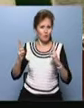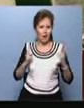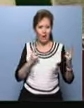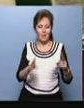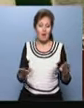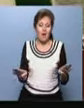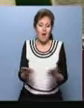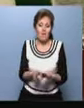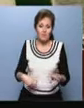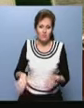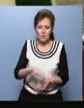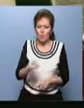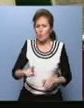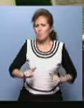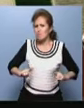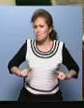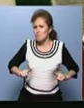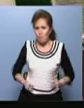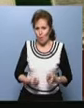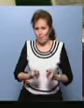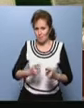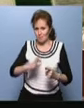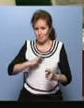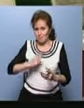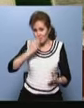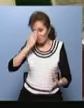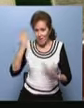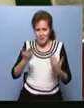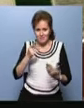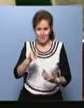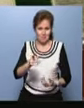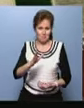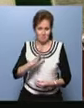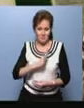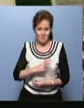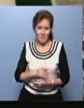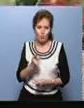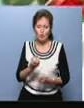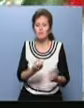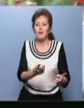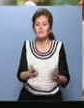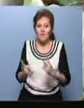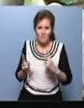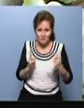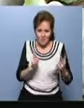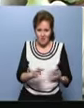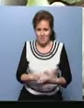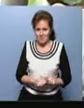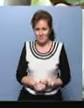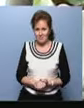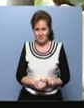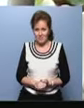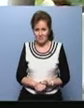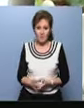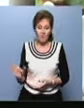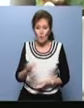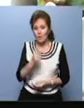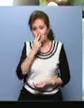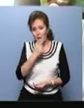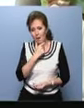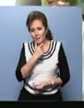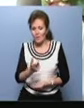она вообще бодрая была, веселая ей была, и же, даже еще танцевала. Сюда смотрю на это,